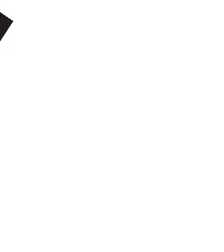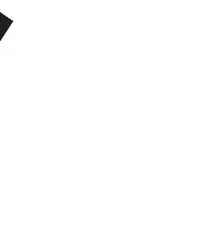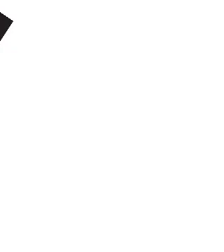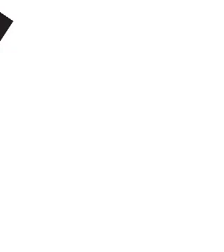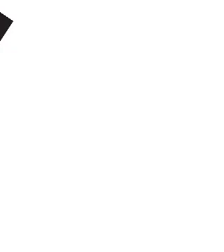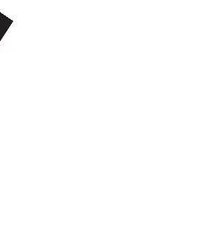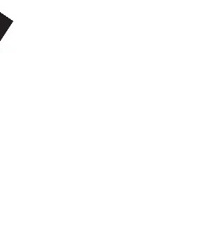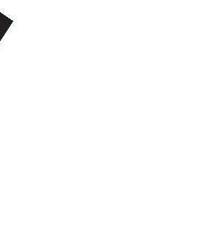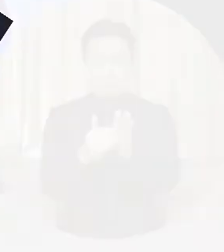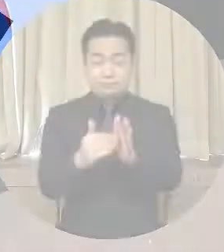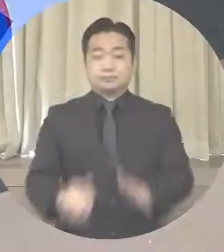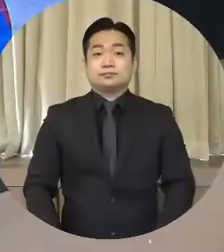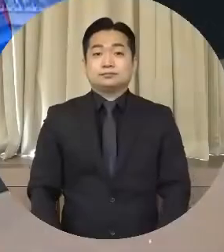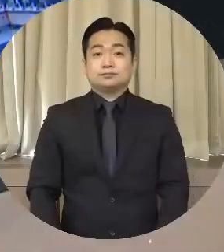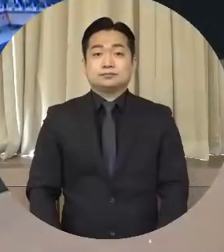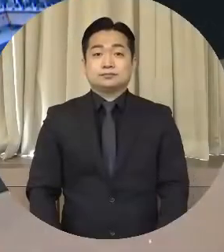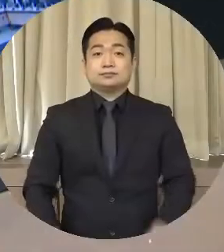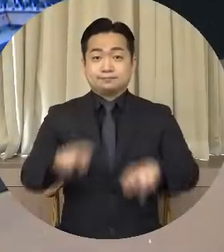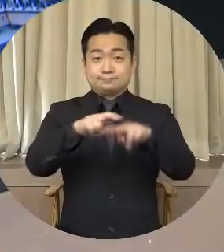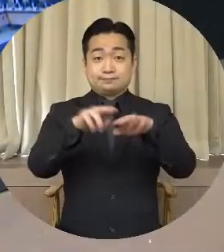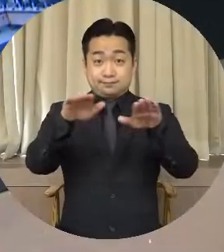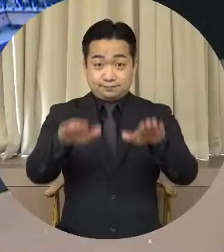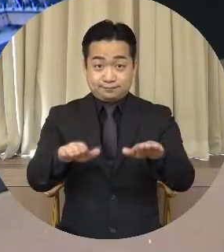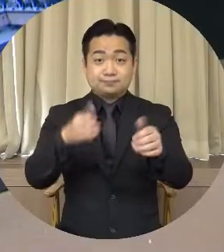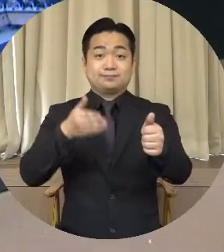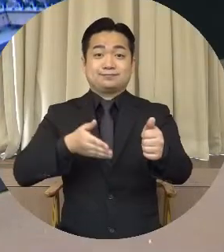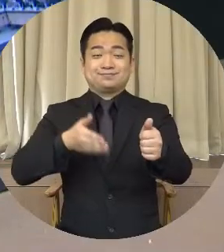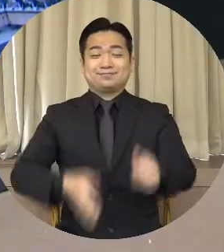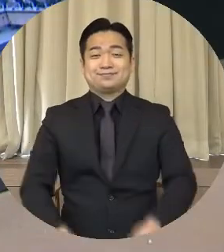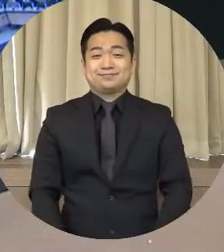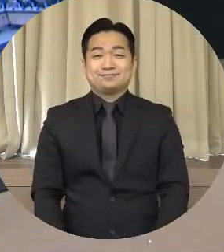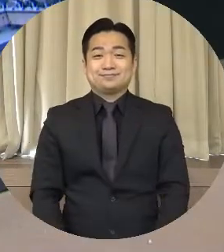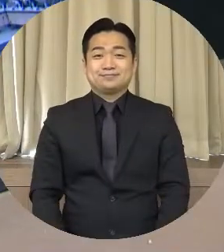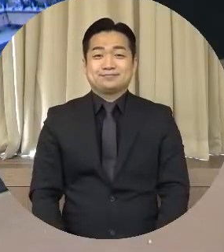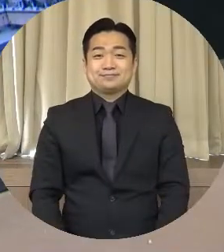바로. 예, 모두 자리에 앉아주시기 바랍니다.